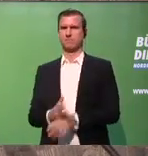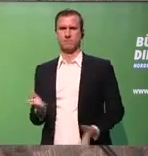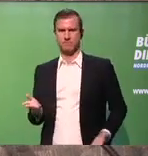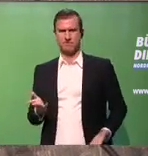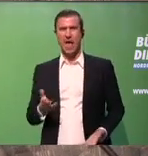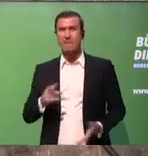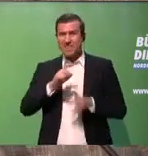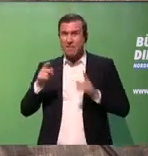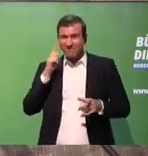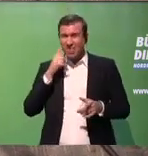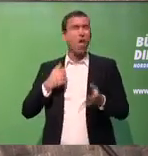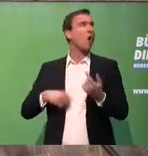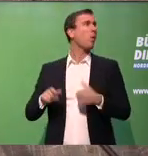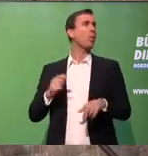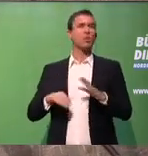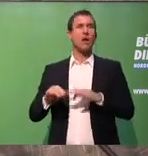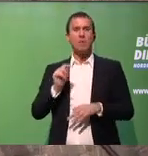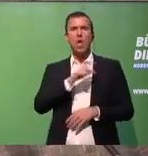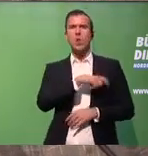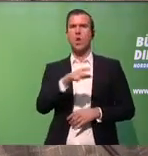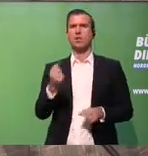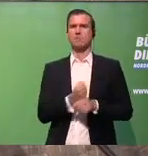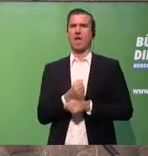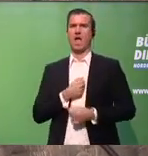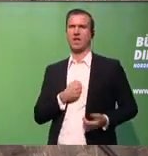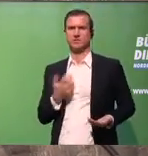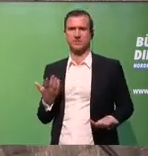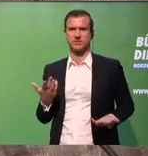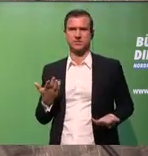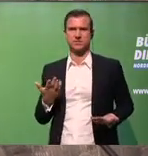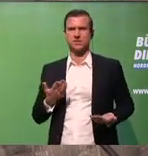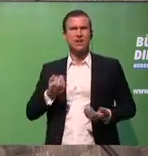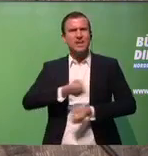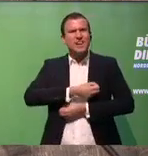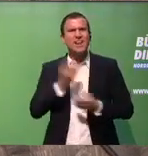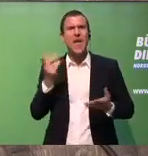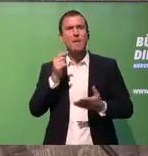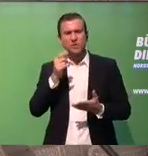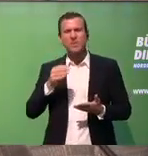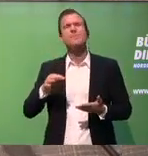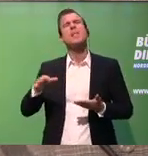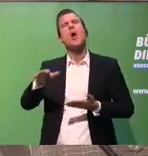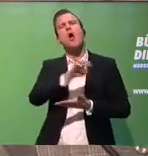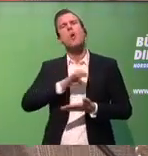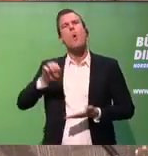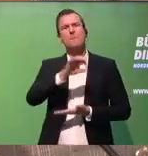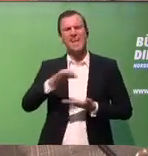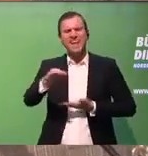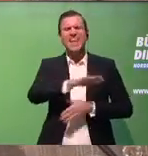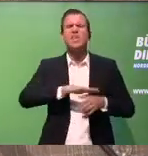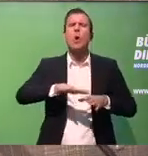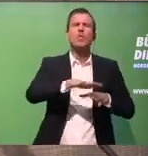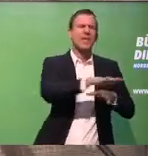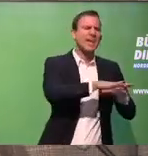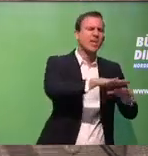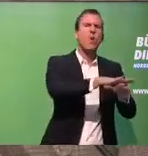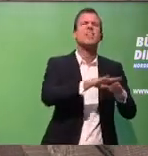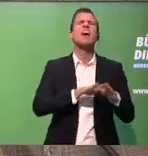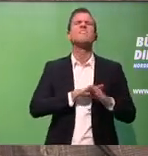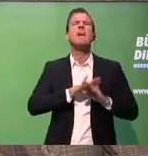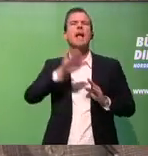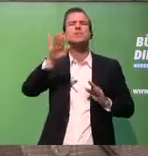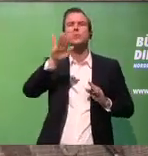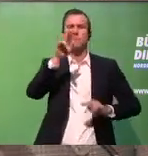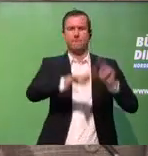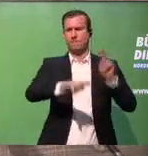so vermeidet, macht man den Leuten Angst. Fakt ist, Regionen in Europa haben unterschiedliche